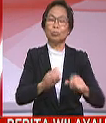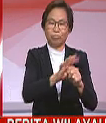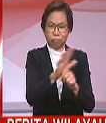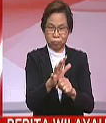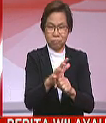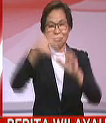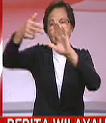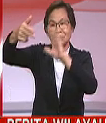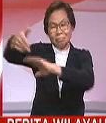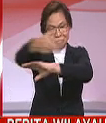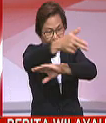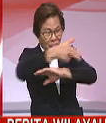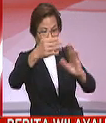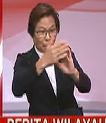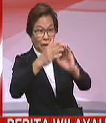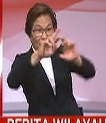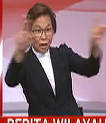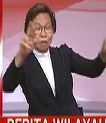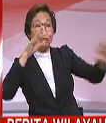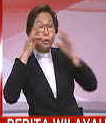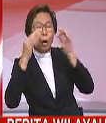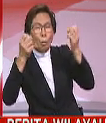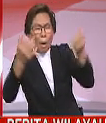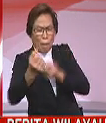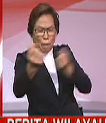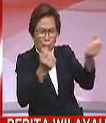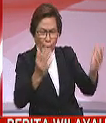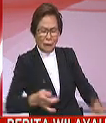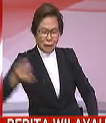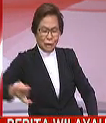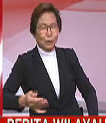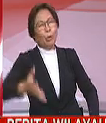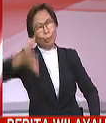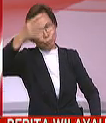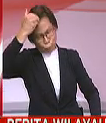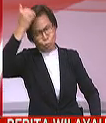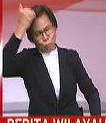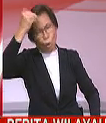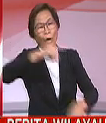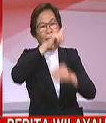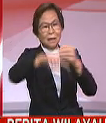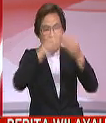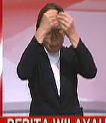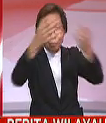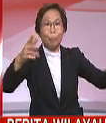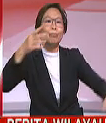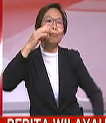Tinjauan RTM di sekitar Bandaraya Kuching menyaksikan ramai pemandu teksi mengambil maklum tentang pengumuman